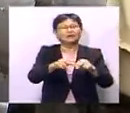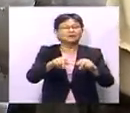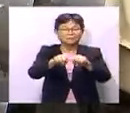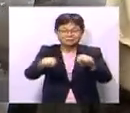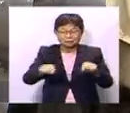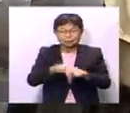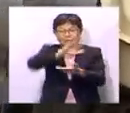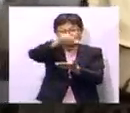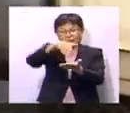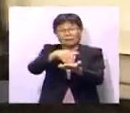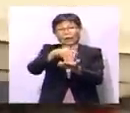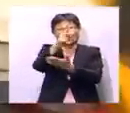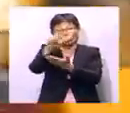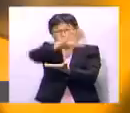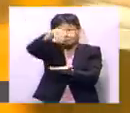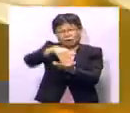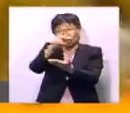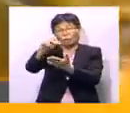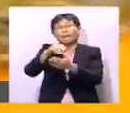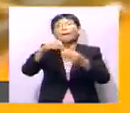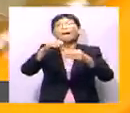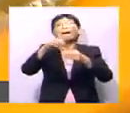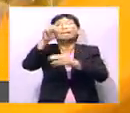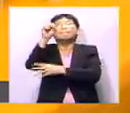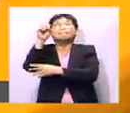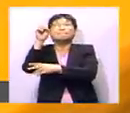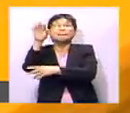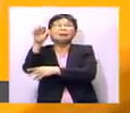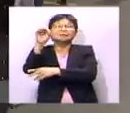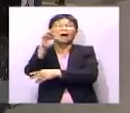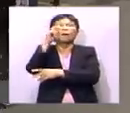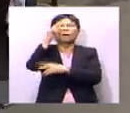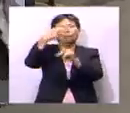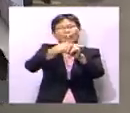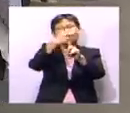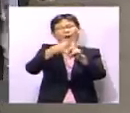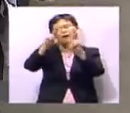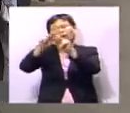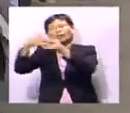Lokasinya di tengah kota metropolitan, meletakkan Bazar Ramadan Jalan Raja Alang Kampung Baru pilihan utama warga kota.